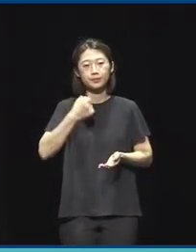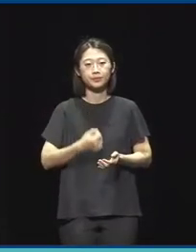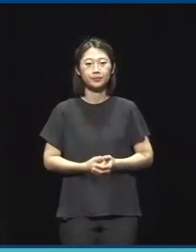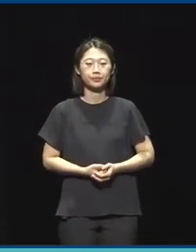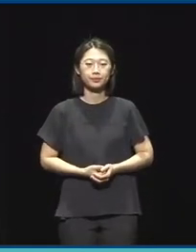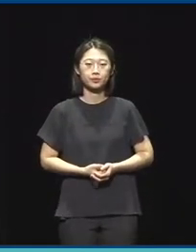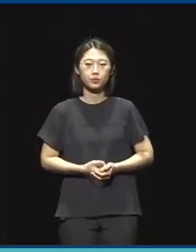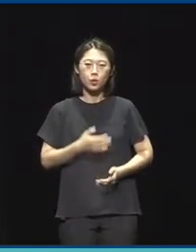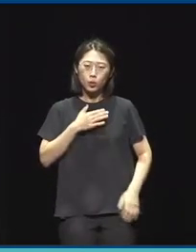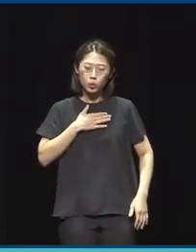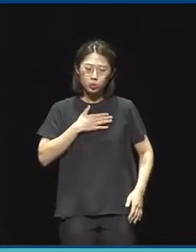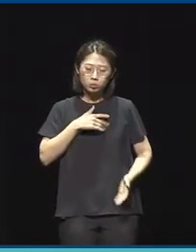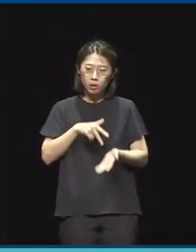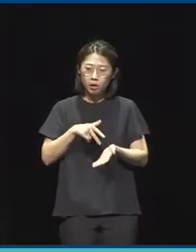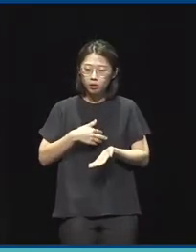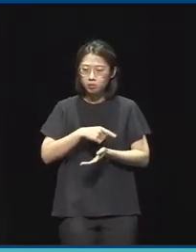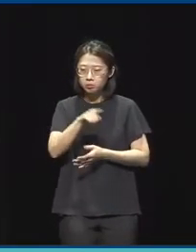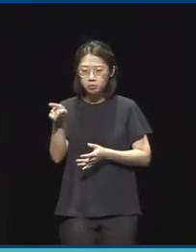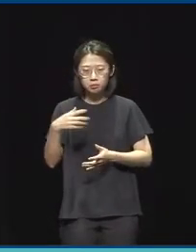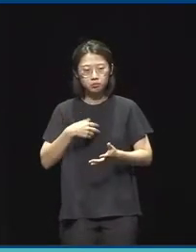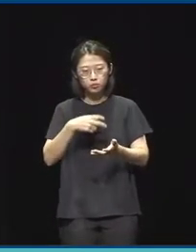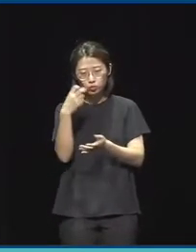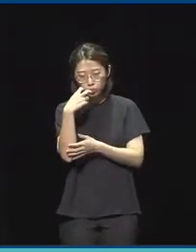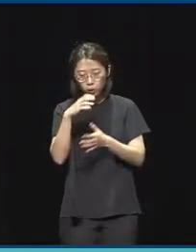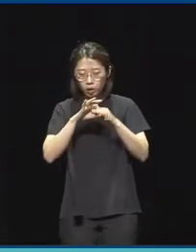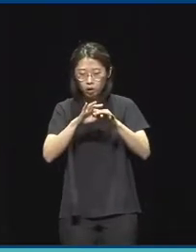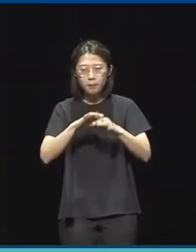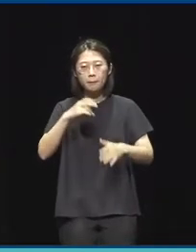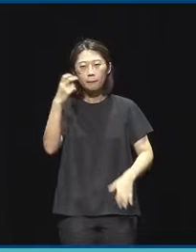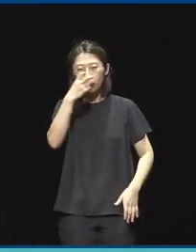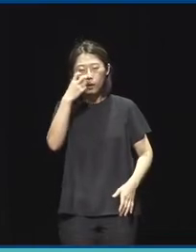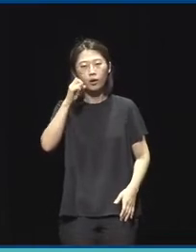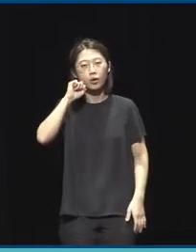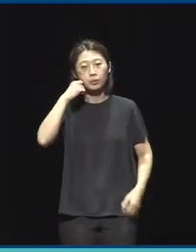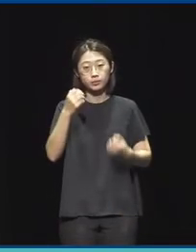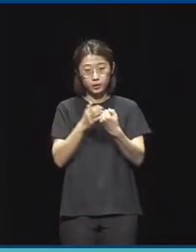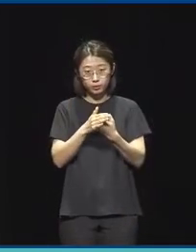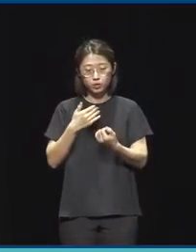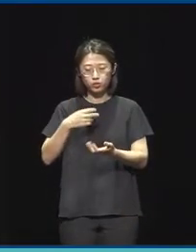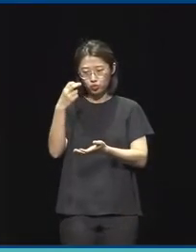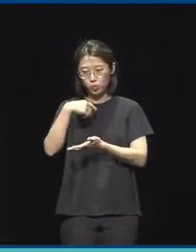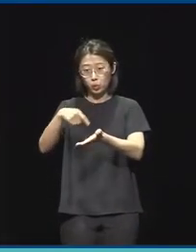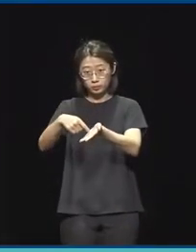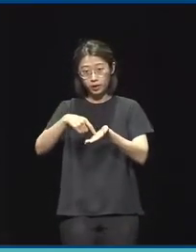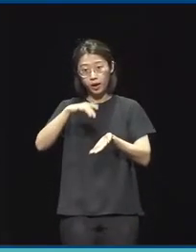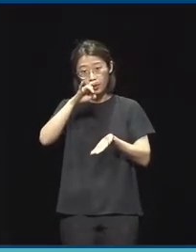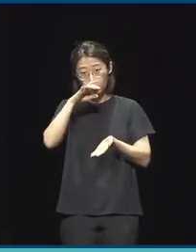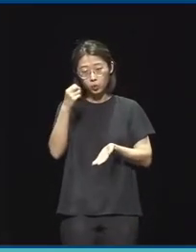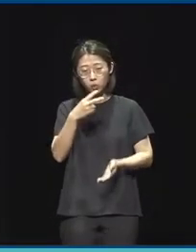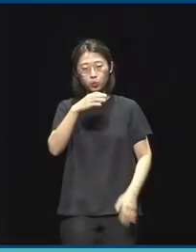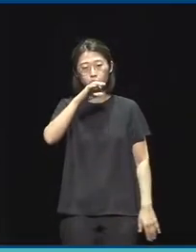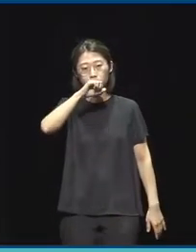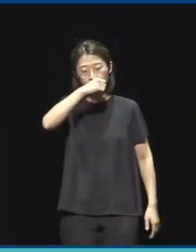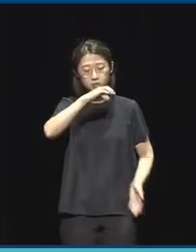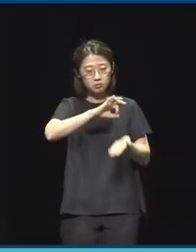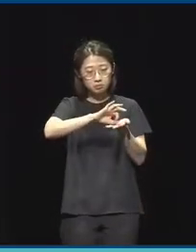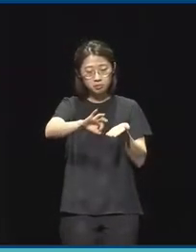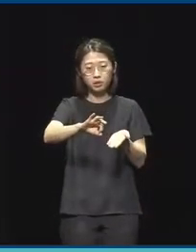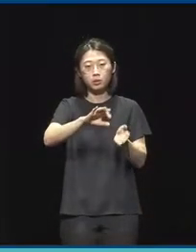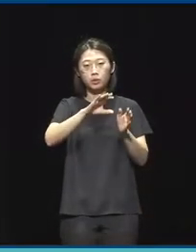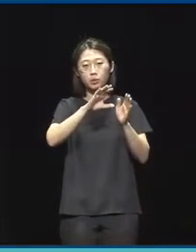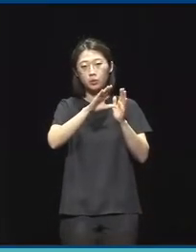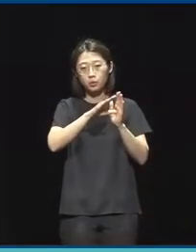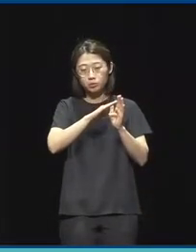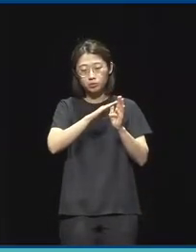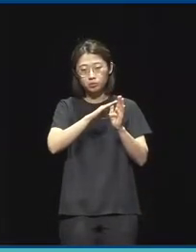쉽지 않은 점들을 고려해서 이런 기준들을 만들었고요 그 다음에 예산 집행 계획은 올해부터